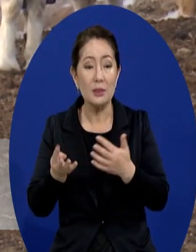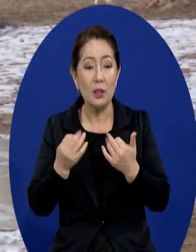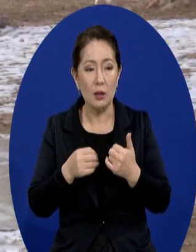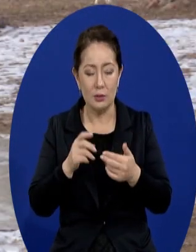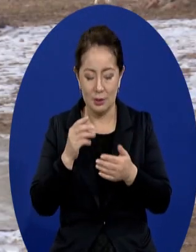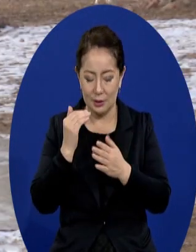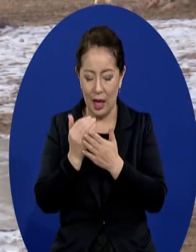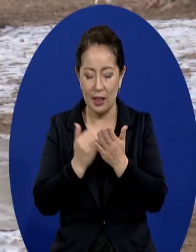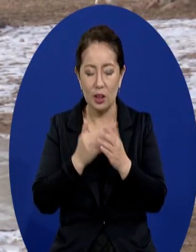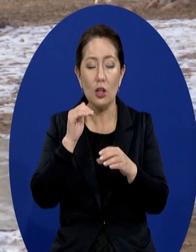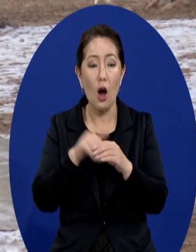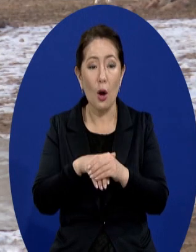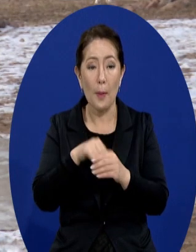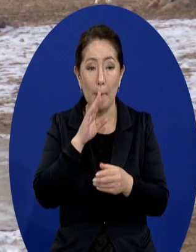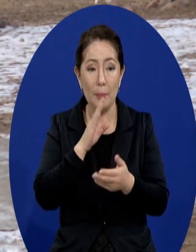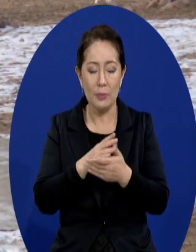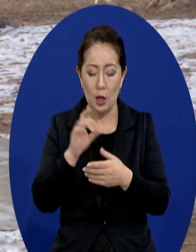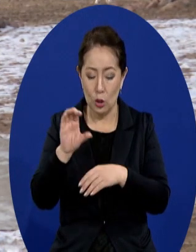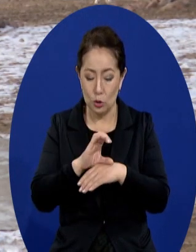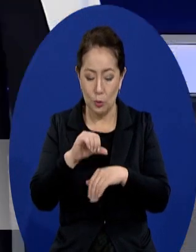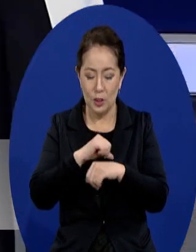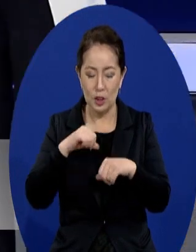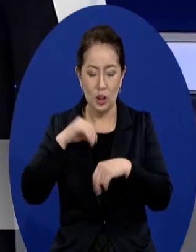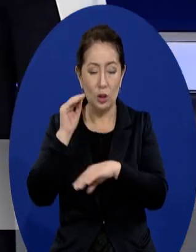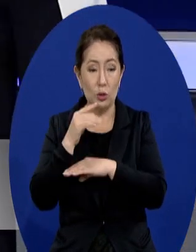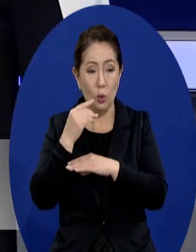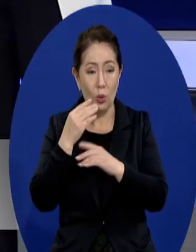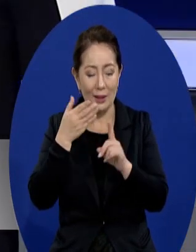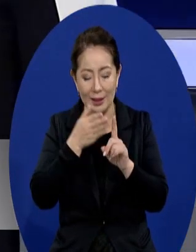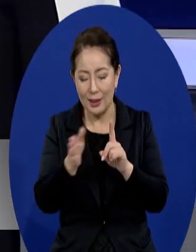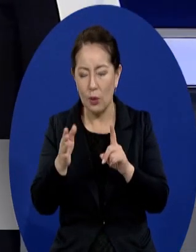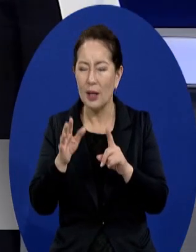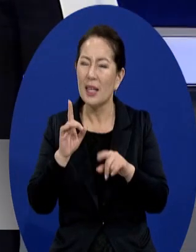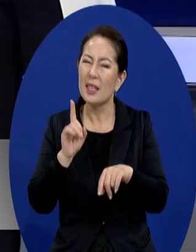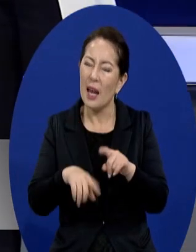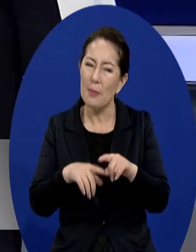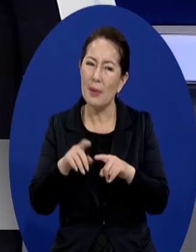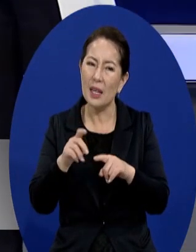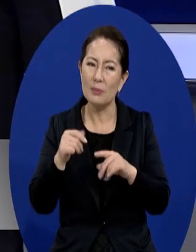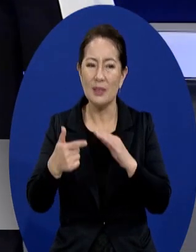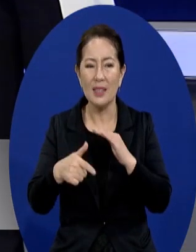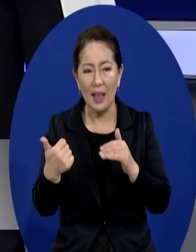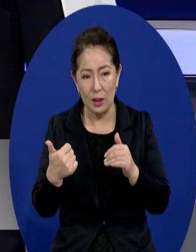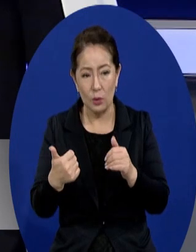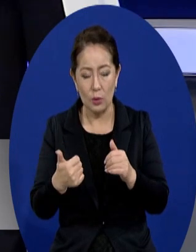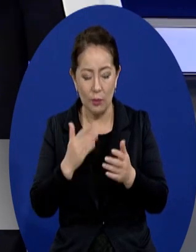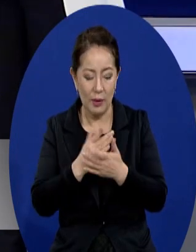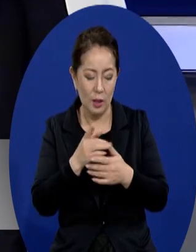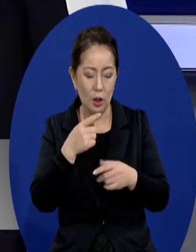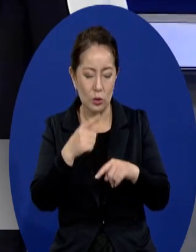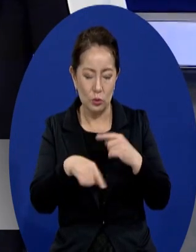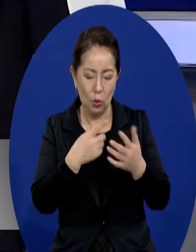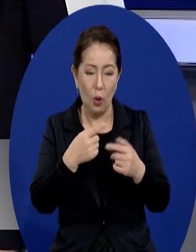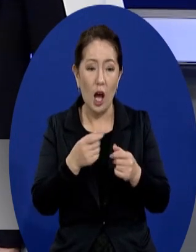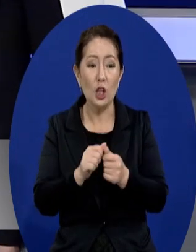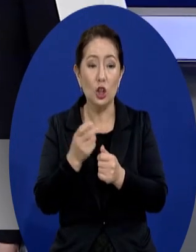тайландаа тусгахаар байгаа. Тухайн сумын иргэдийн төлөөлөгчдийн хурлаас ямар хэмжээний татвар тогтоосныг төлж өгнө төлөхөр